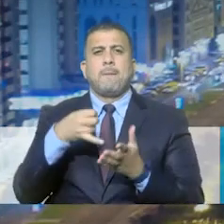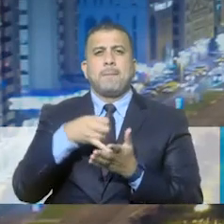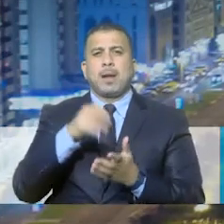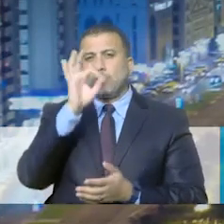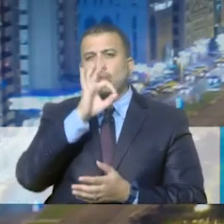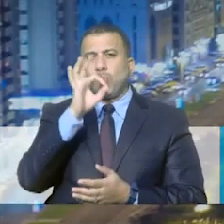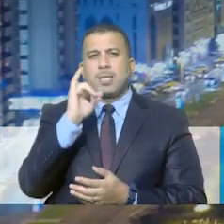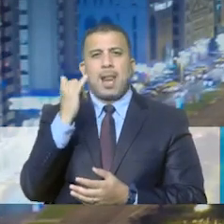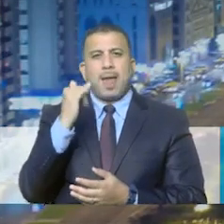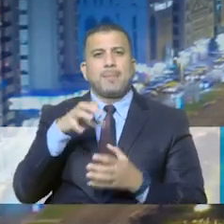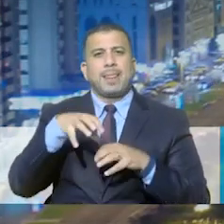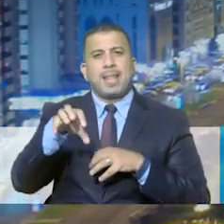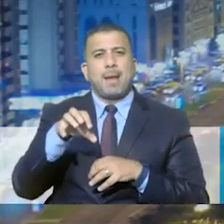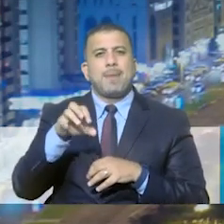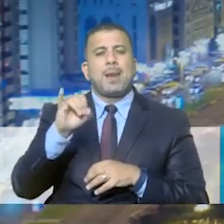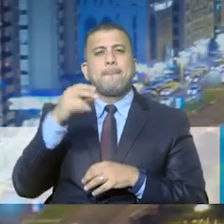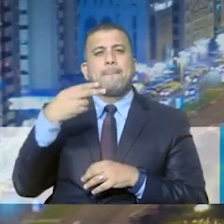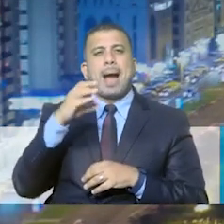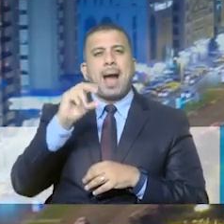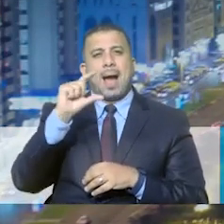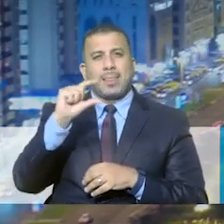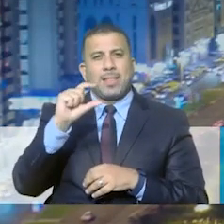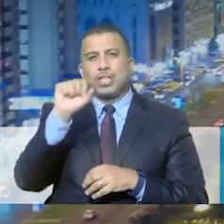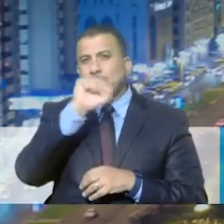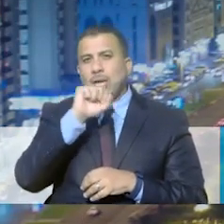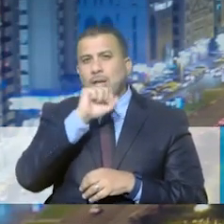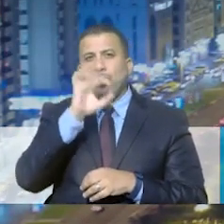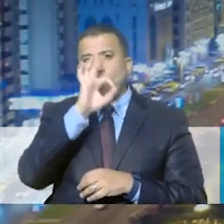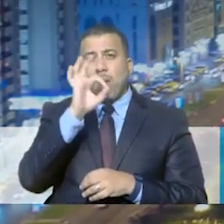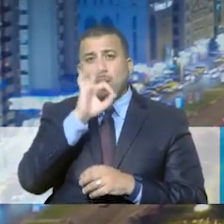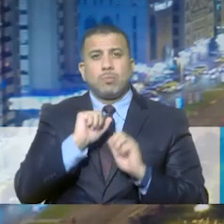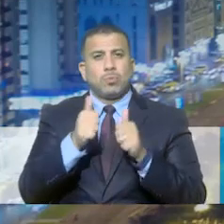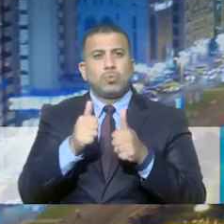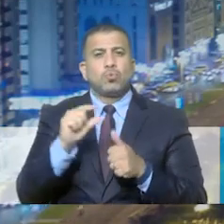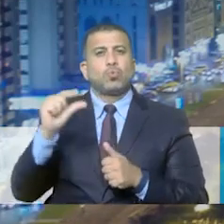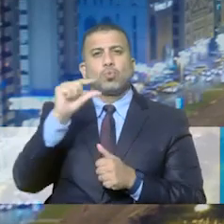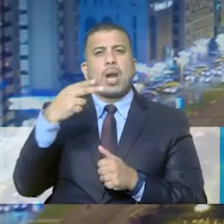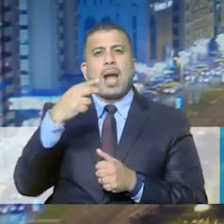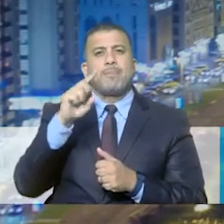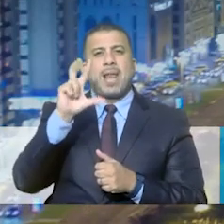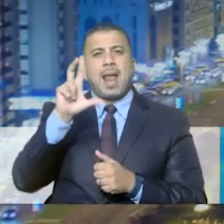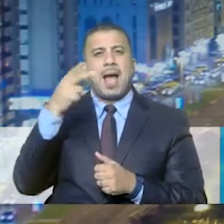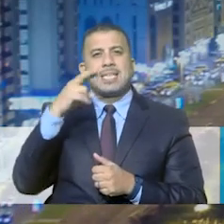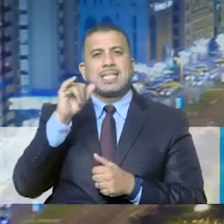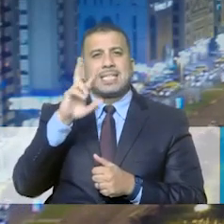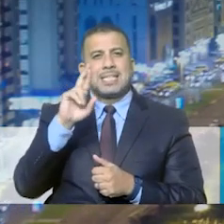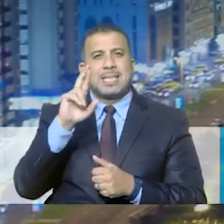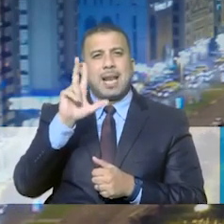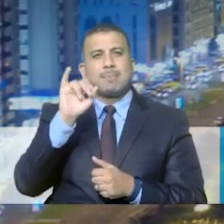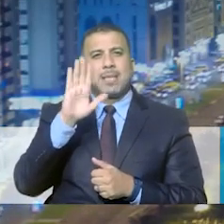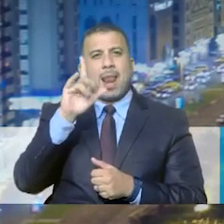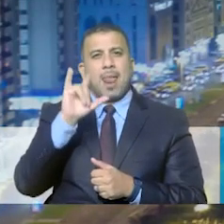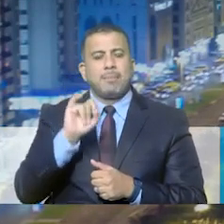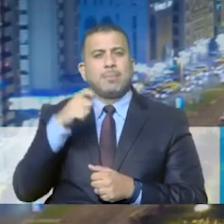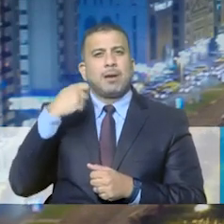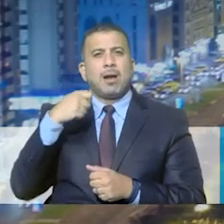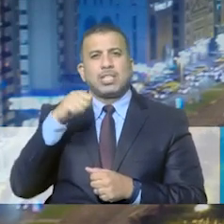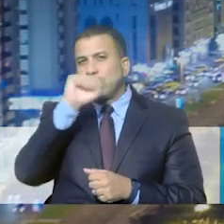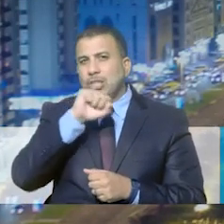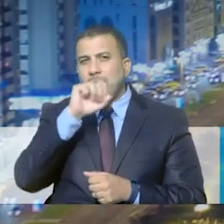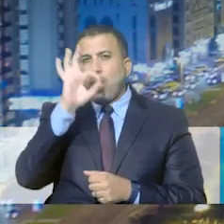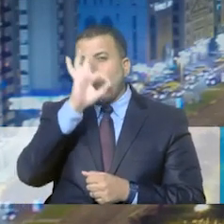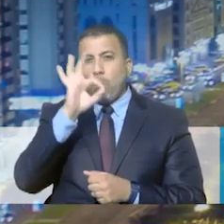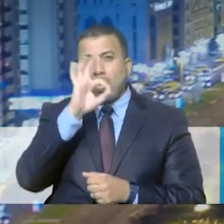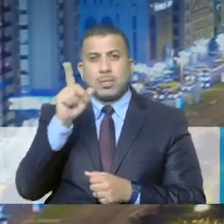أطلق مركز التراث العربية التابع لمعهد الشارقة للتراث بحضور سعادة الدكتور عبد العزيز المسلم رئيس معهد الشارقة